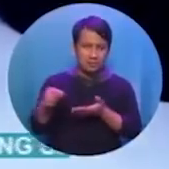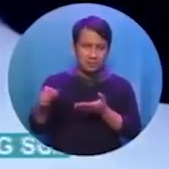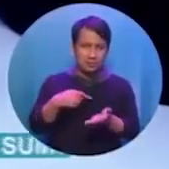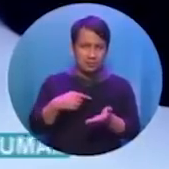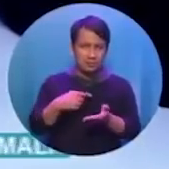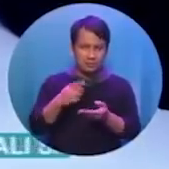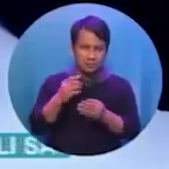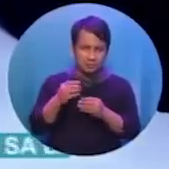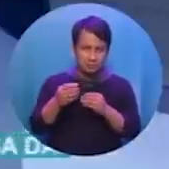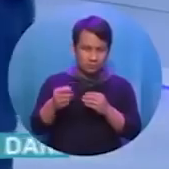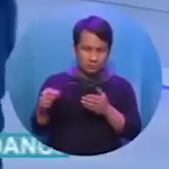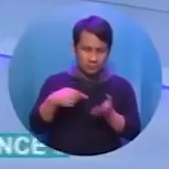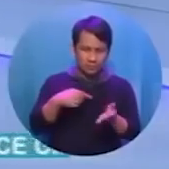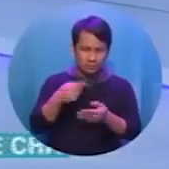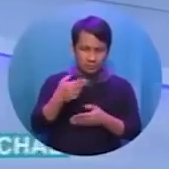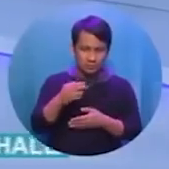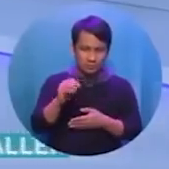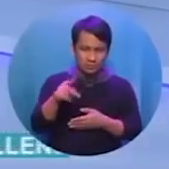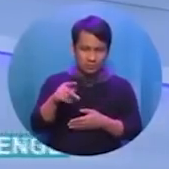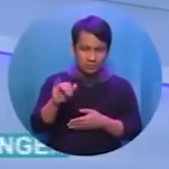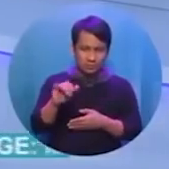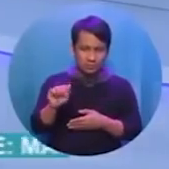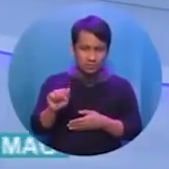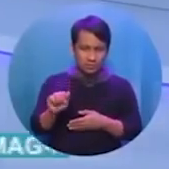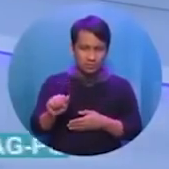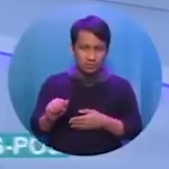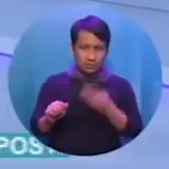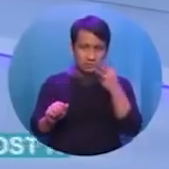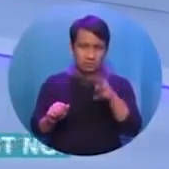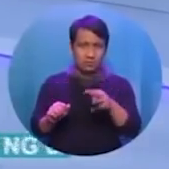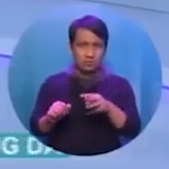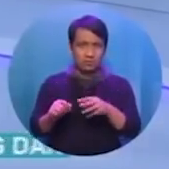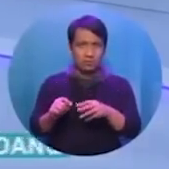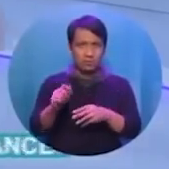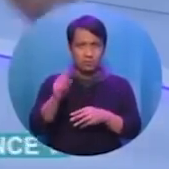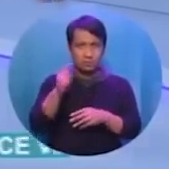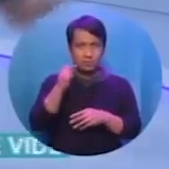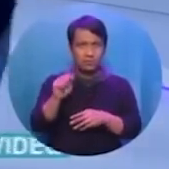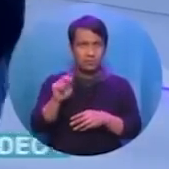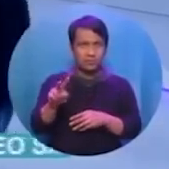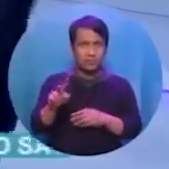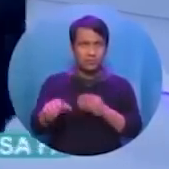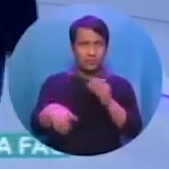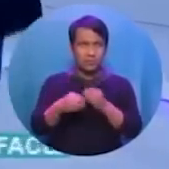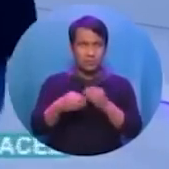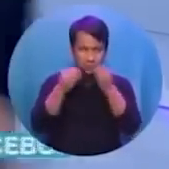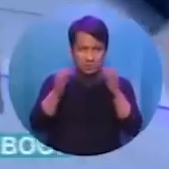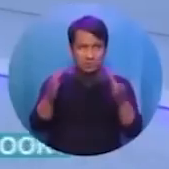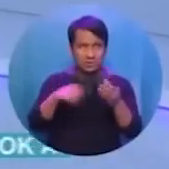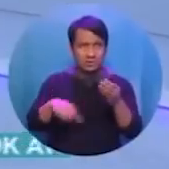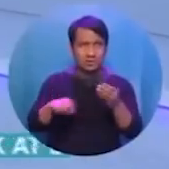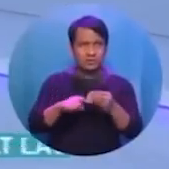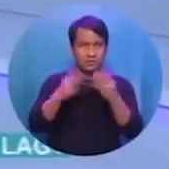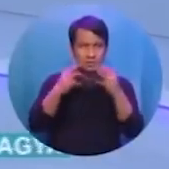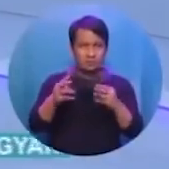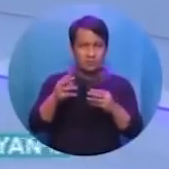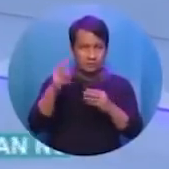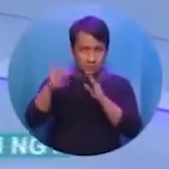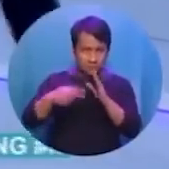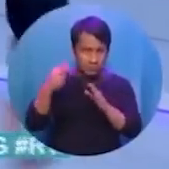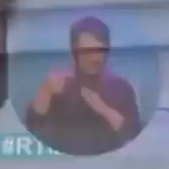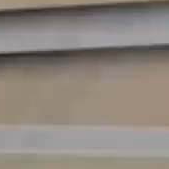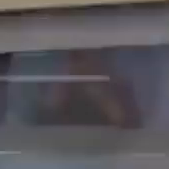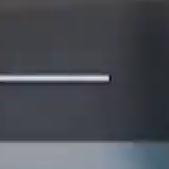mani popcorn. Hala, nanonood po ako ng TV. Yes! Yes, yan ang gusto ko. Panoon natin ang kanyang